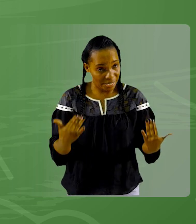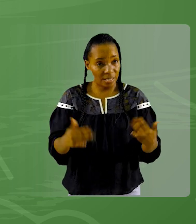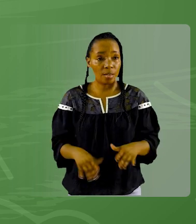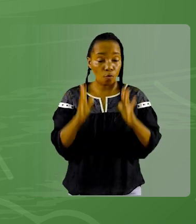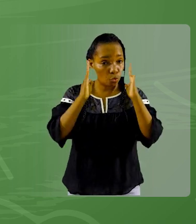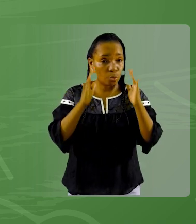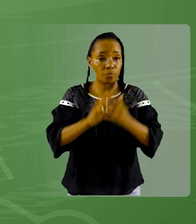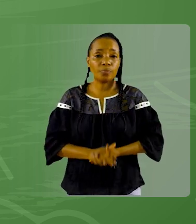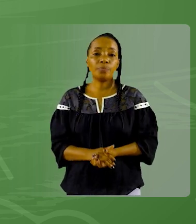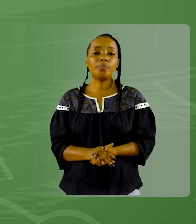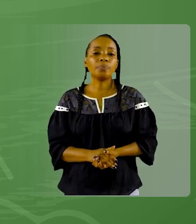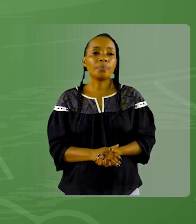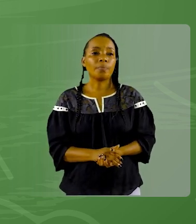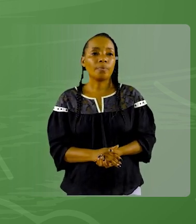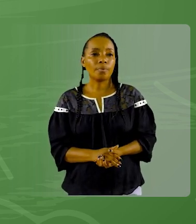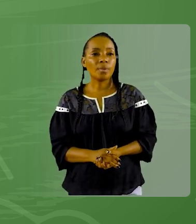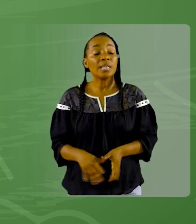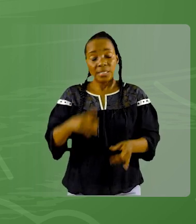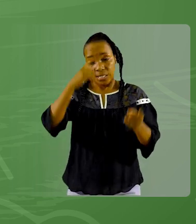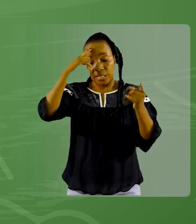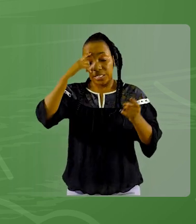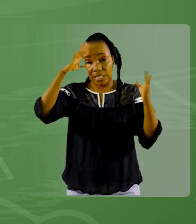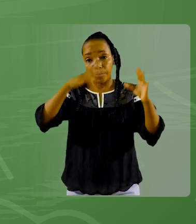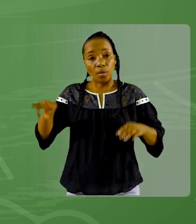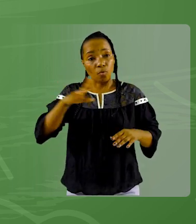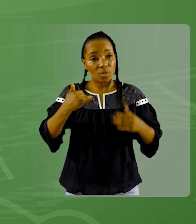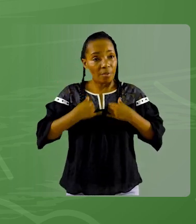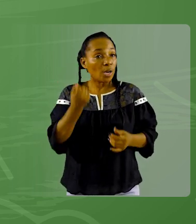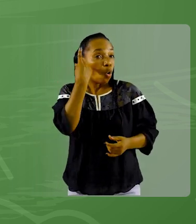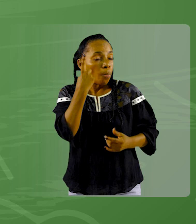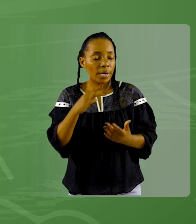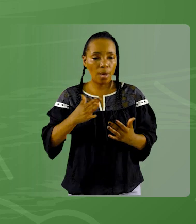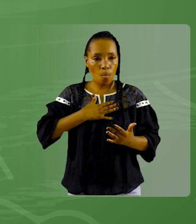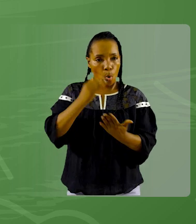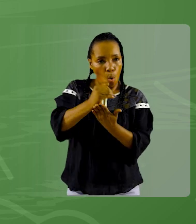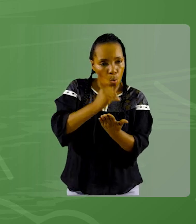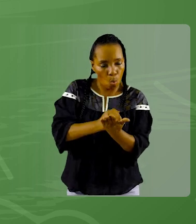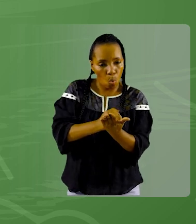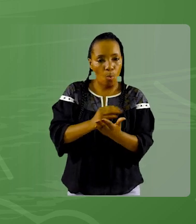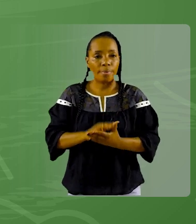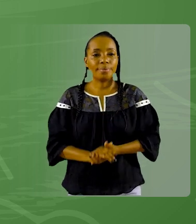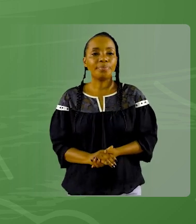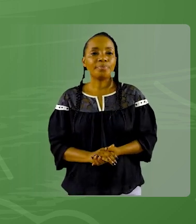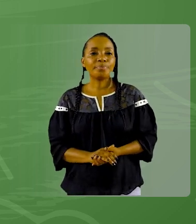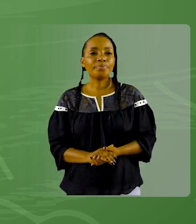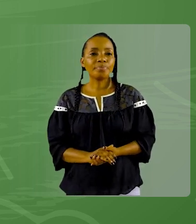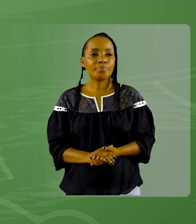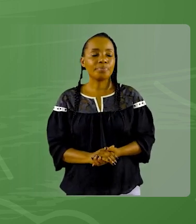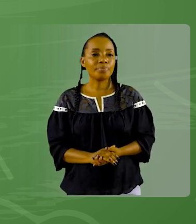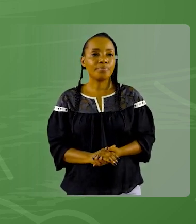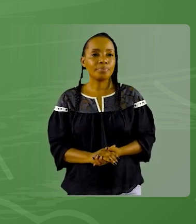Et voilà, chers élèves, pour vérifier que vous avez compris le cours sur l'identification de la situation